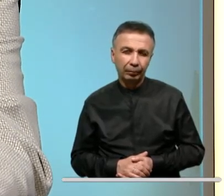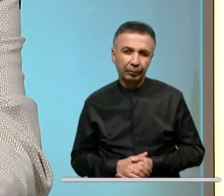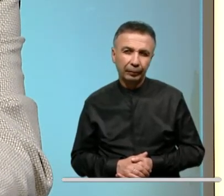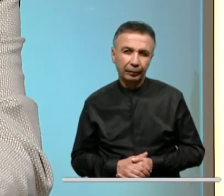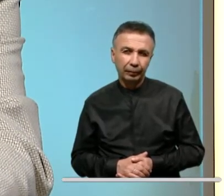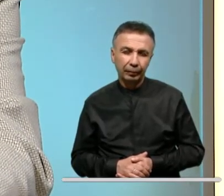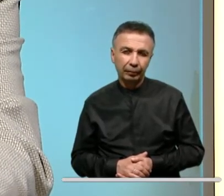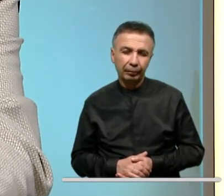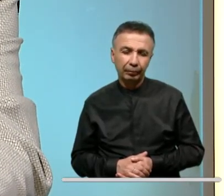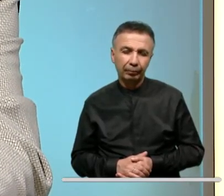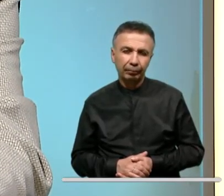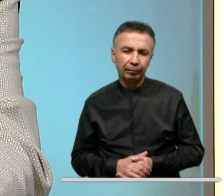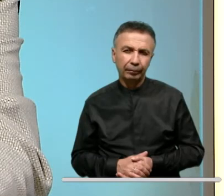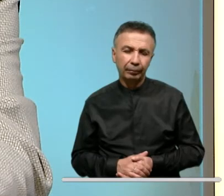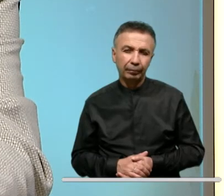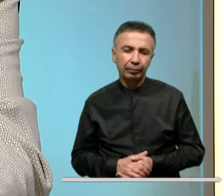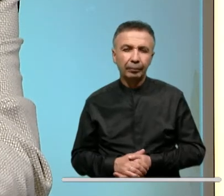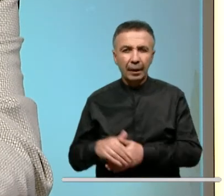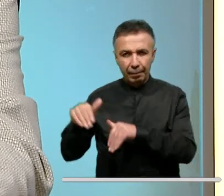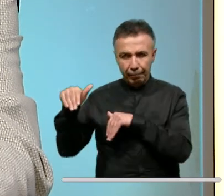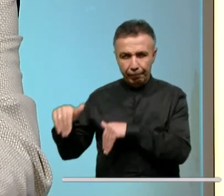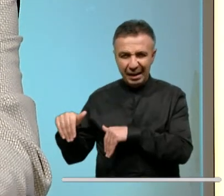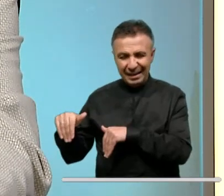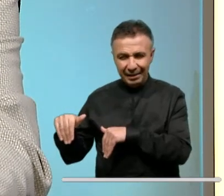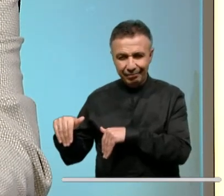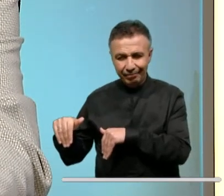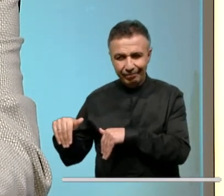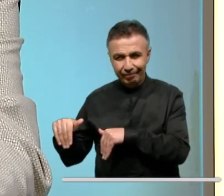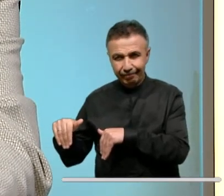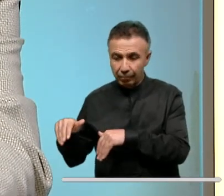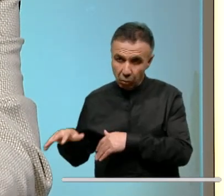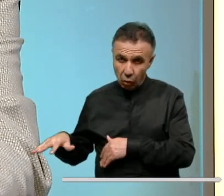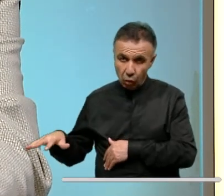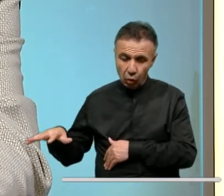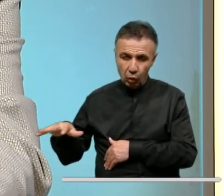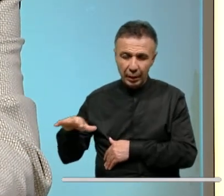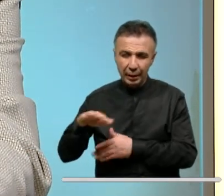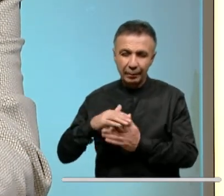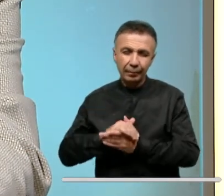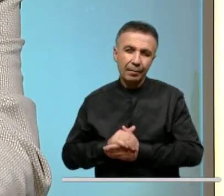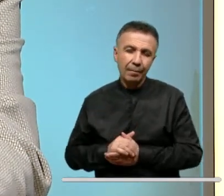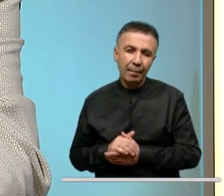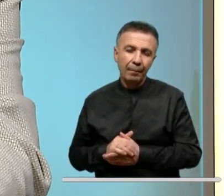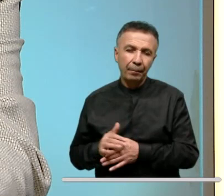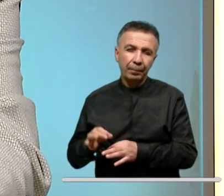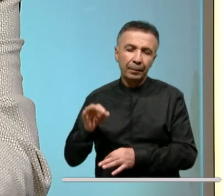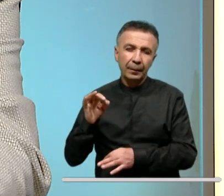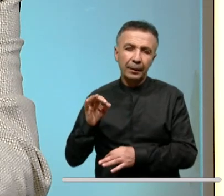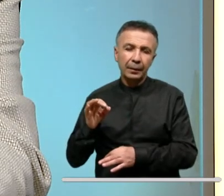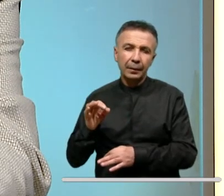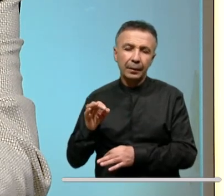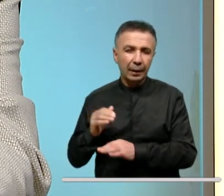Hocam şimdi mezarların üzerine böyle kişinin hali